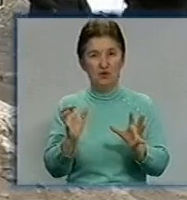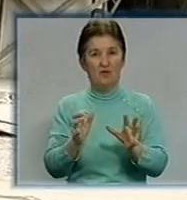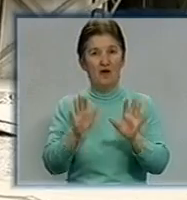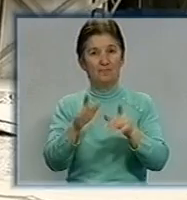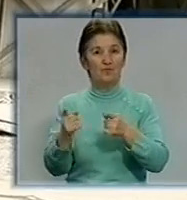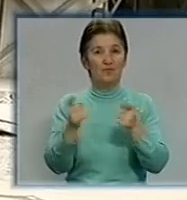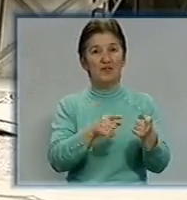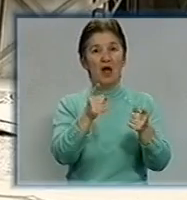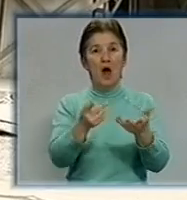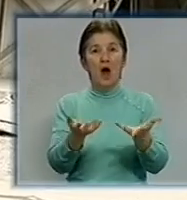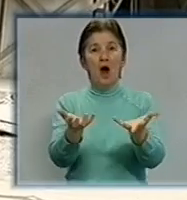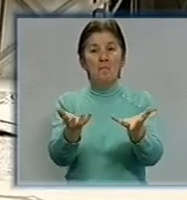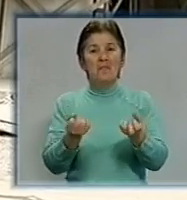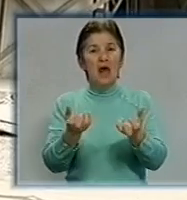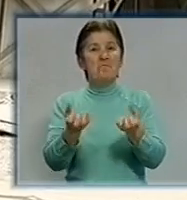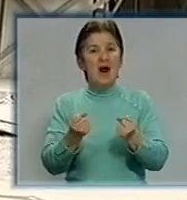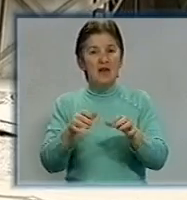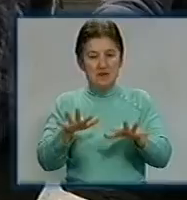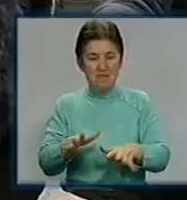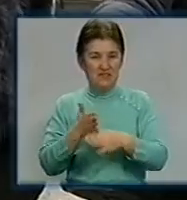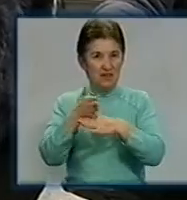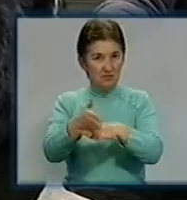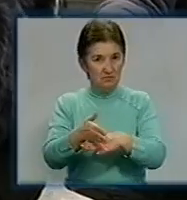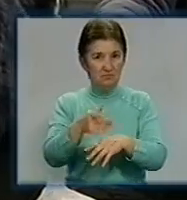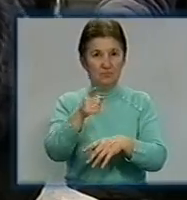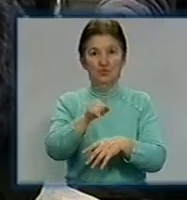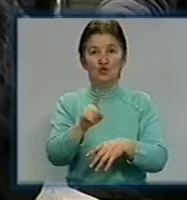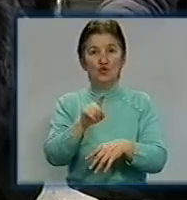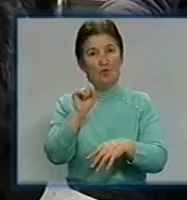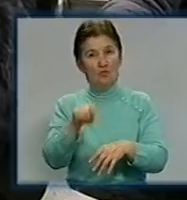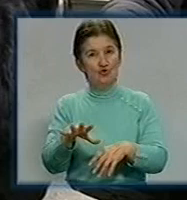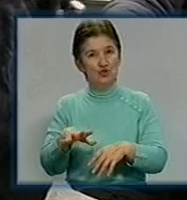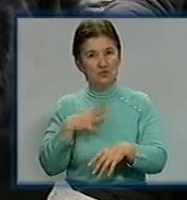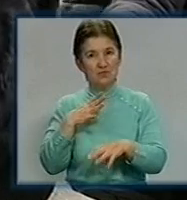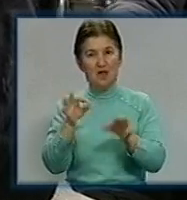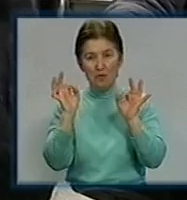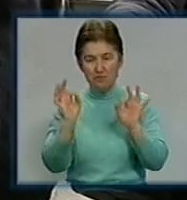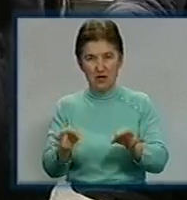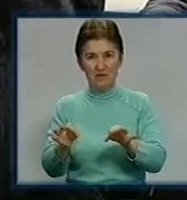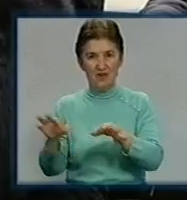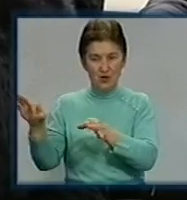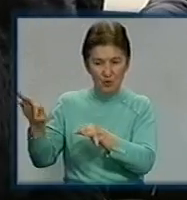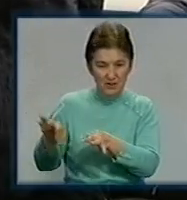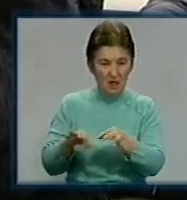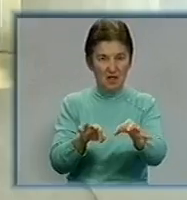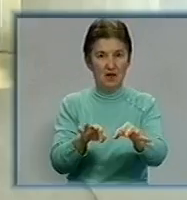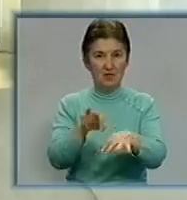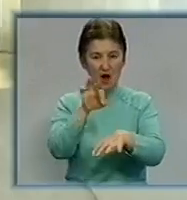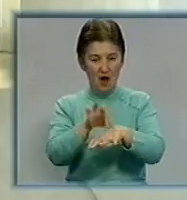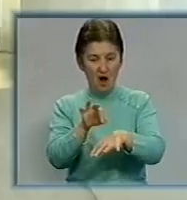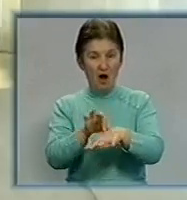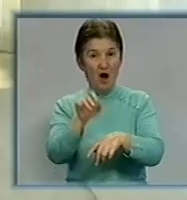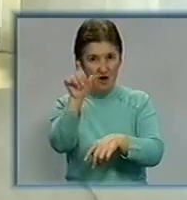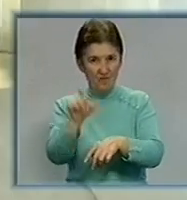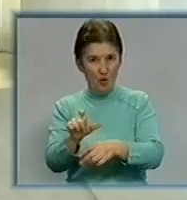До цього він був непристосований для зручного ввезення хворих. Для того, щоб можна було правильно заїхати і правильно вигрузити хворого. Саме ж